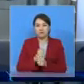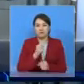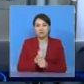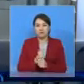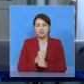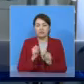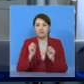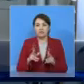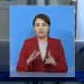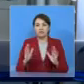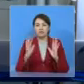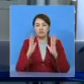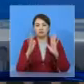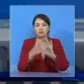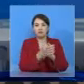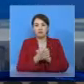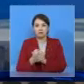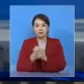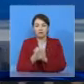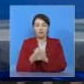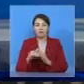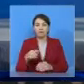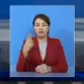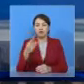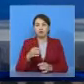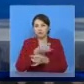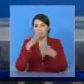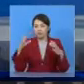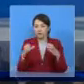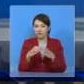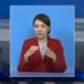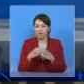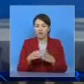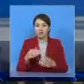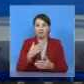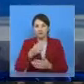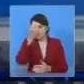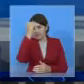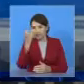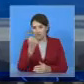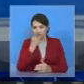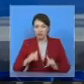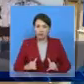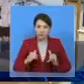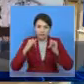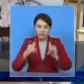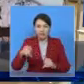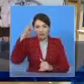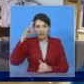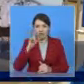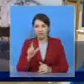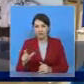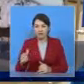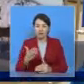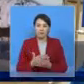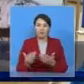как сквер дружбы такой. Председатель одного из этнокультурных объединений выражает признательность и уважение казахскому народу,